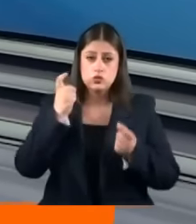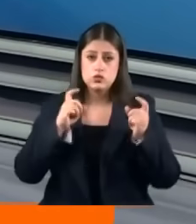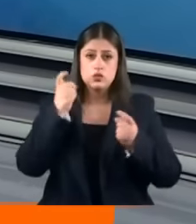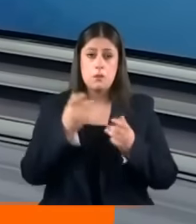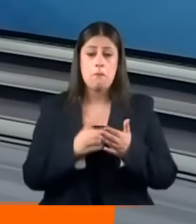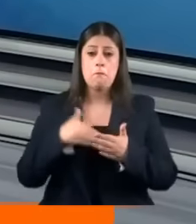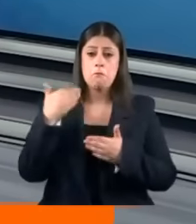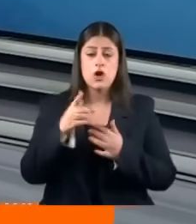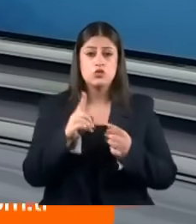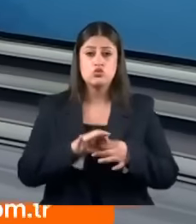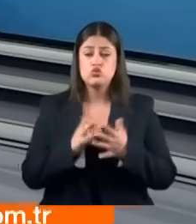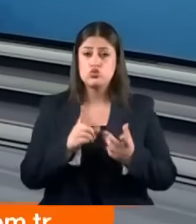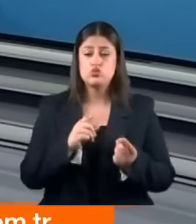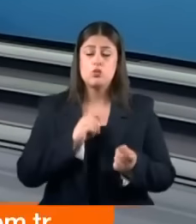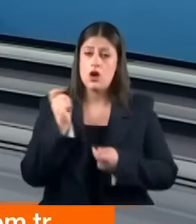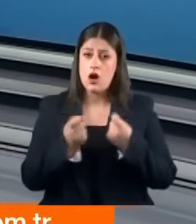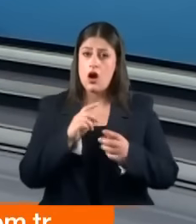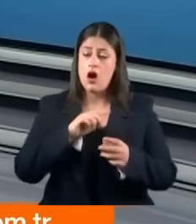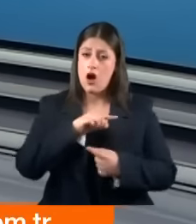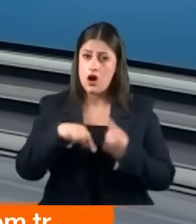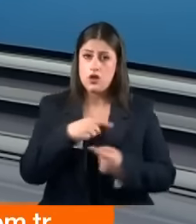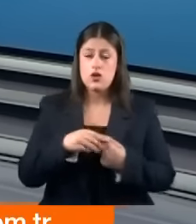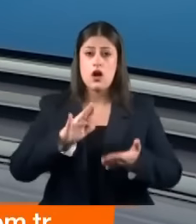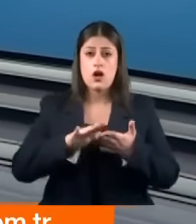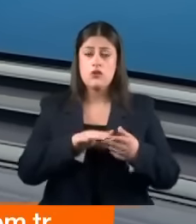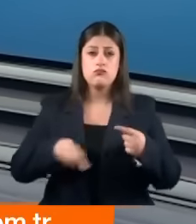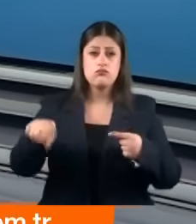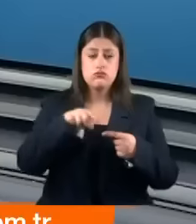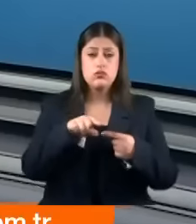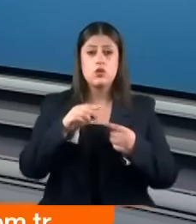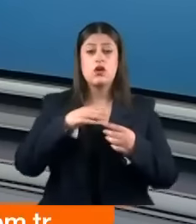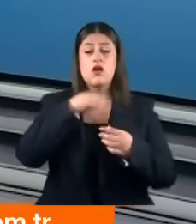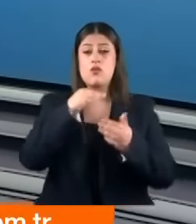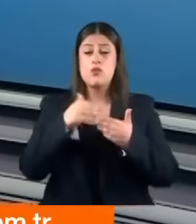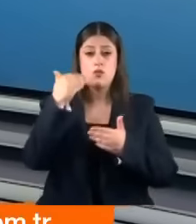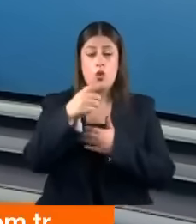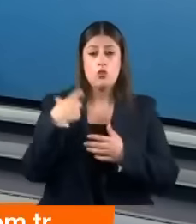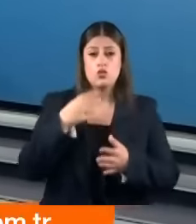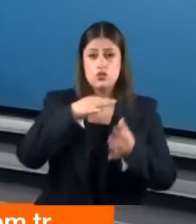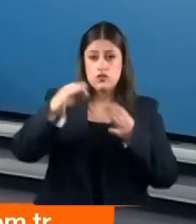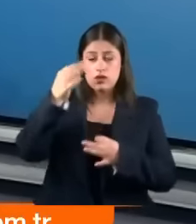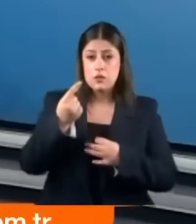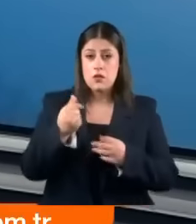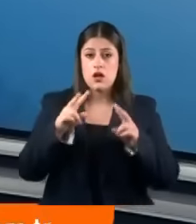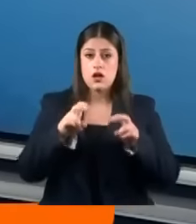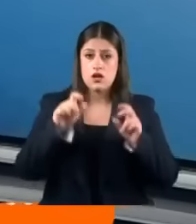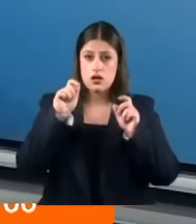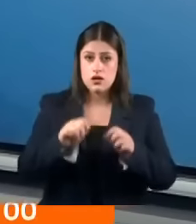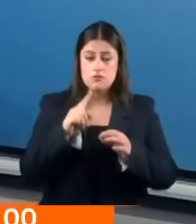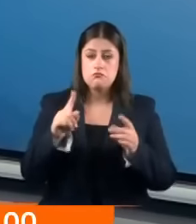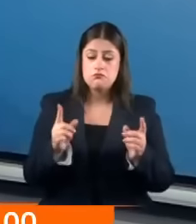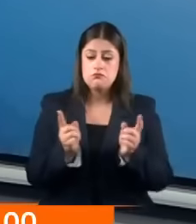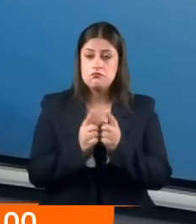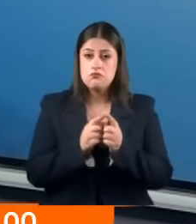başka çözüm yolları arıyorlar. Arkadaşlarımız da yurt dışındaki özel üniversitelerin fiyatlarını araştırdı ve bir de karşılaştırma yaptılar.